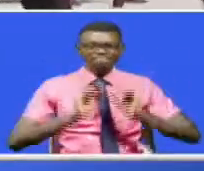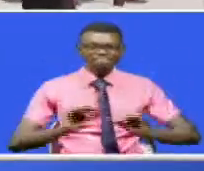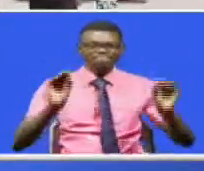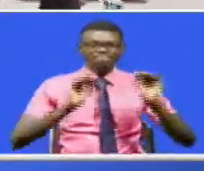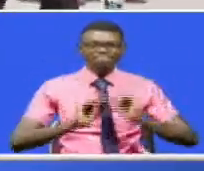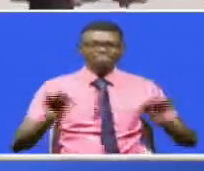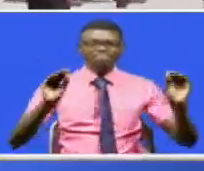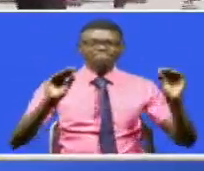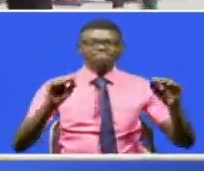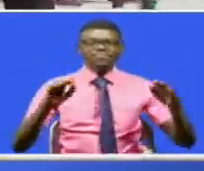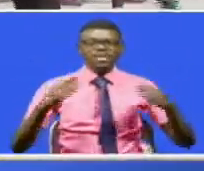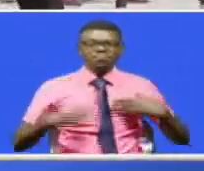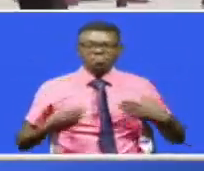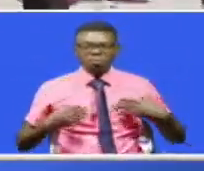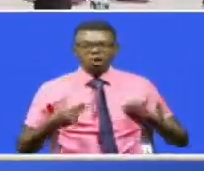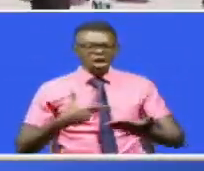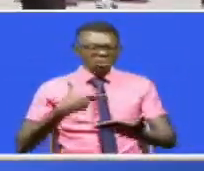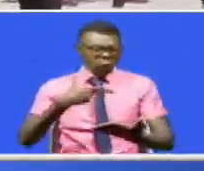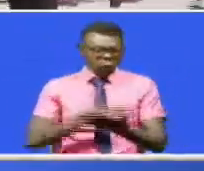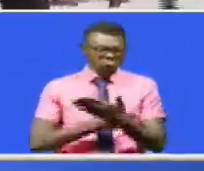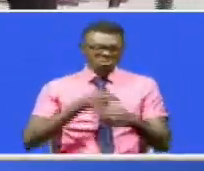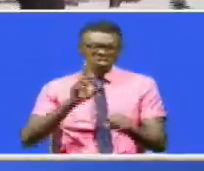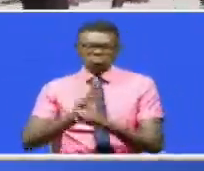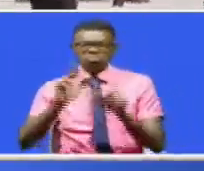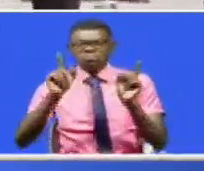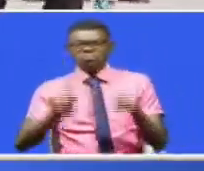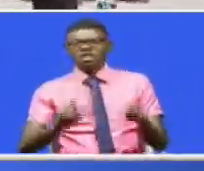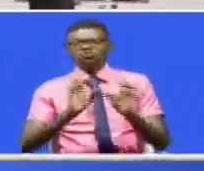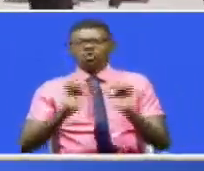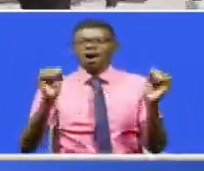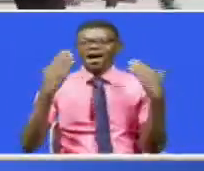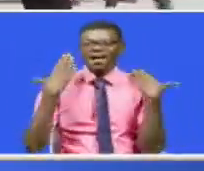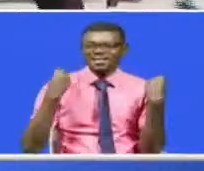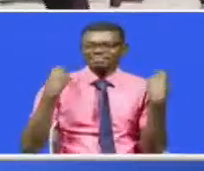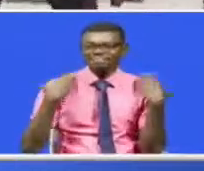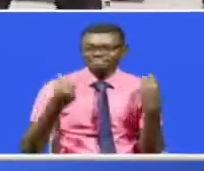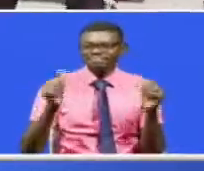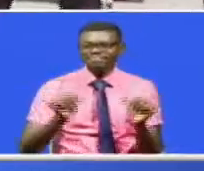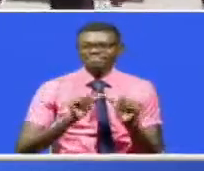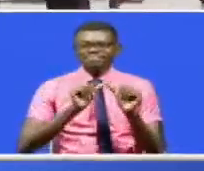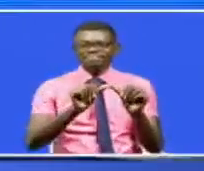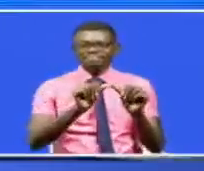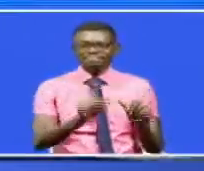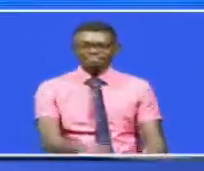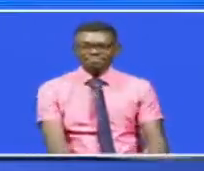to a fit. You can stop using drugs, you do exercises and so on and so forth.